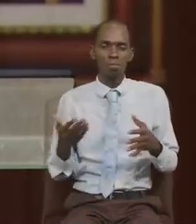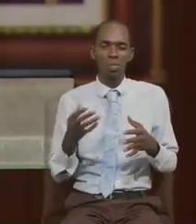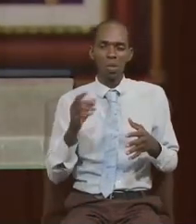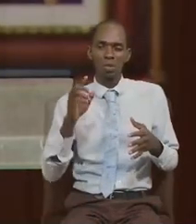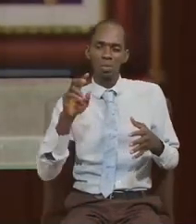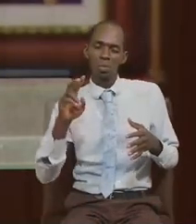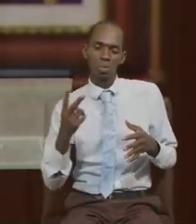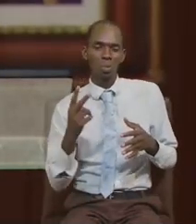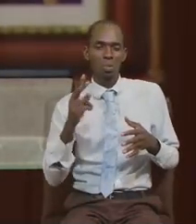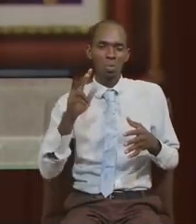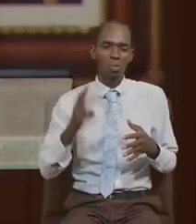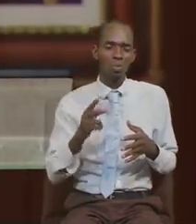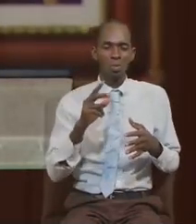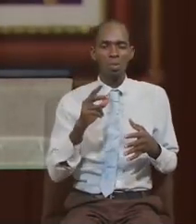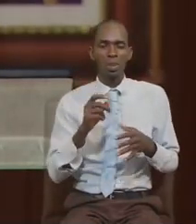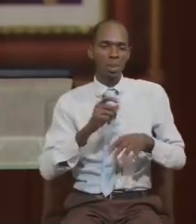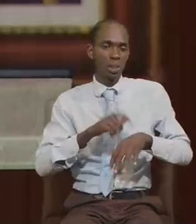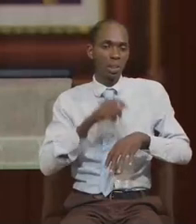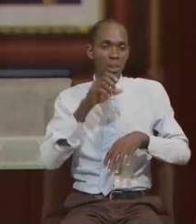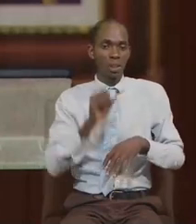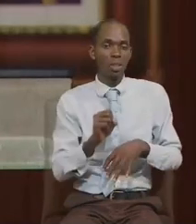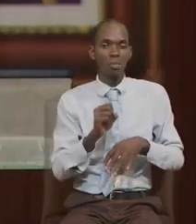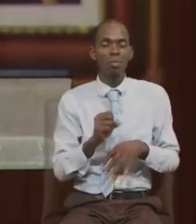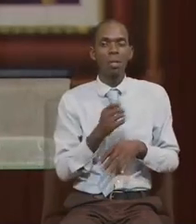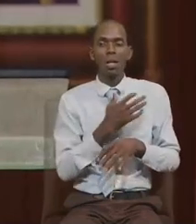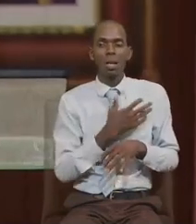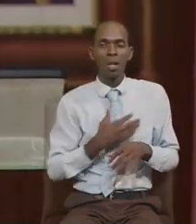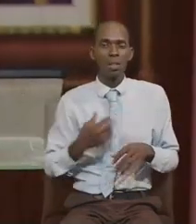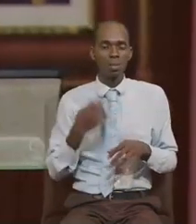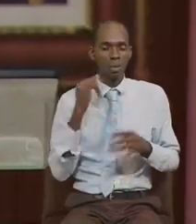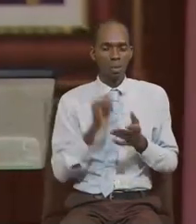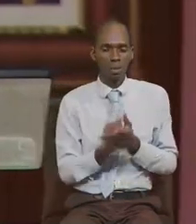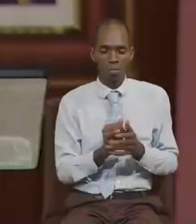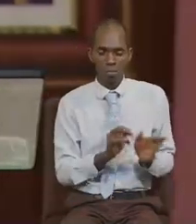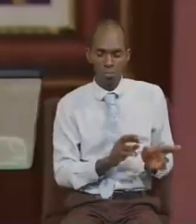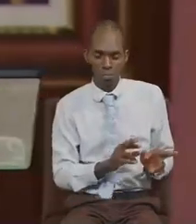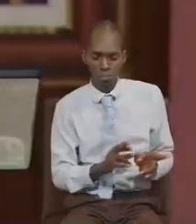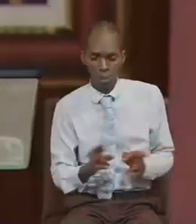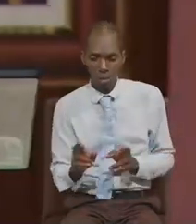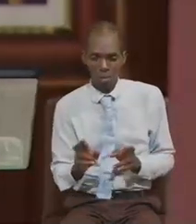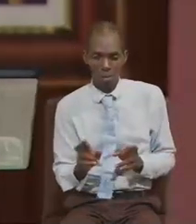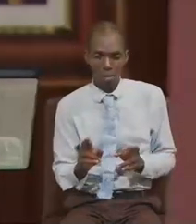élèves. À vos marques, prêt, partez!